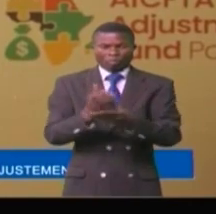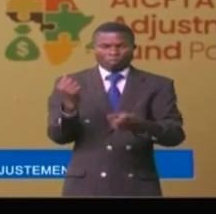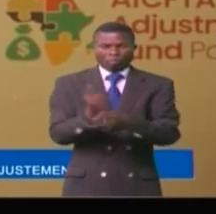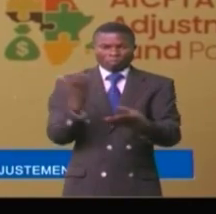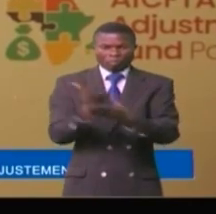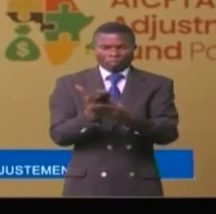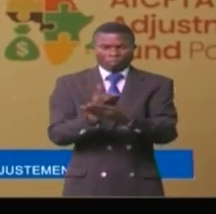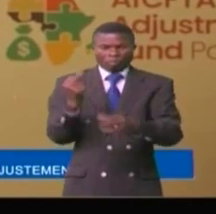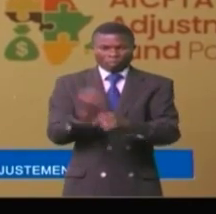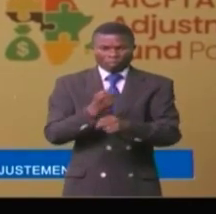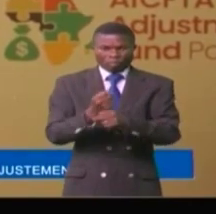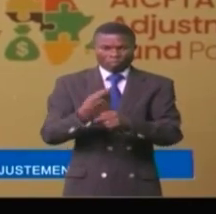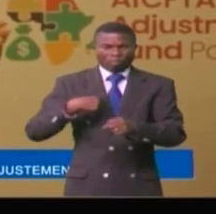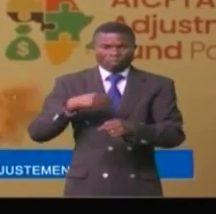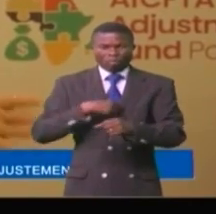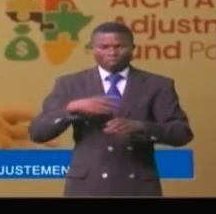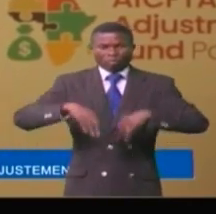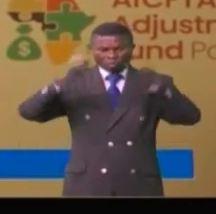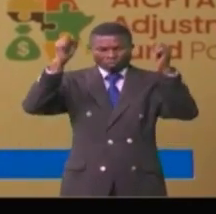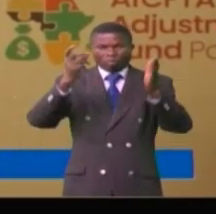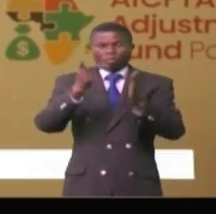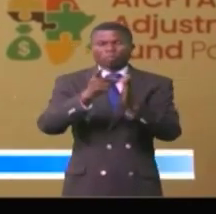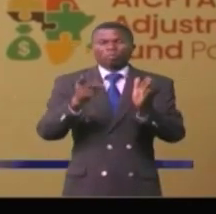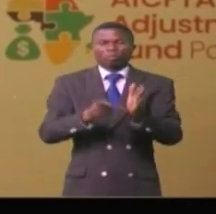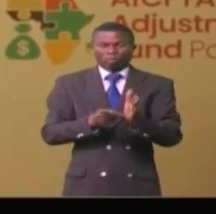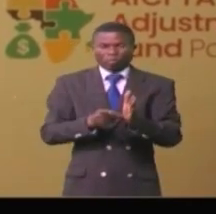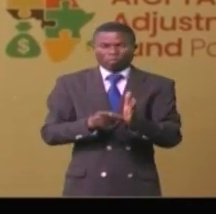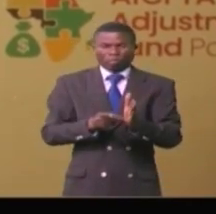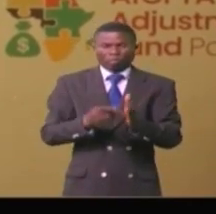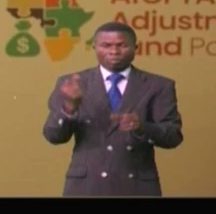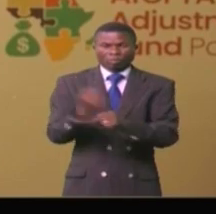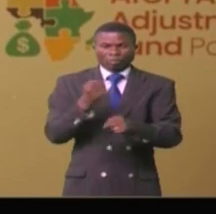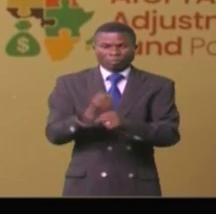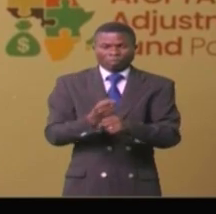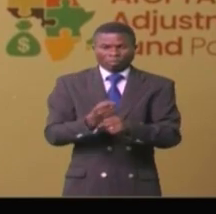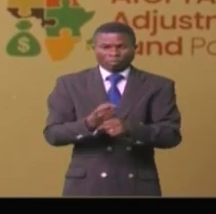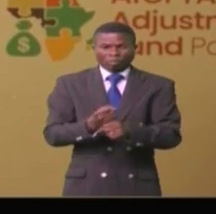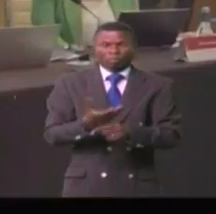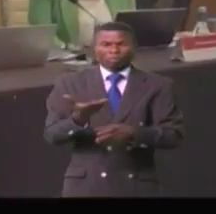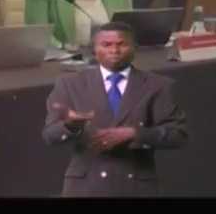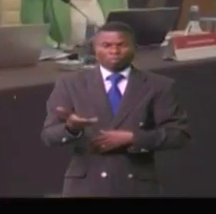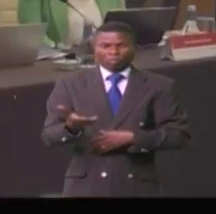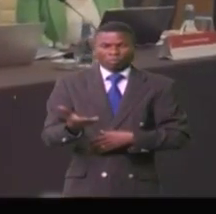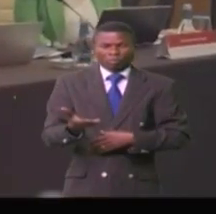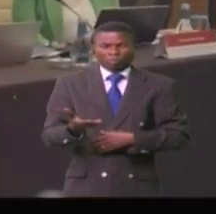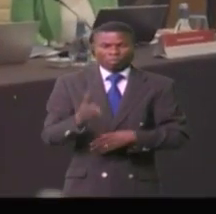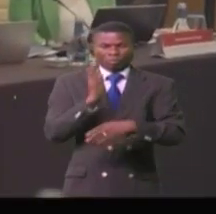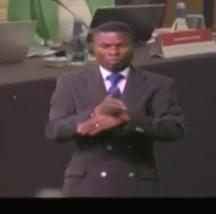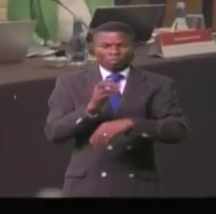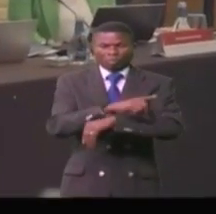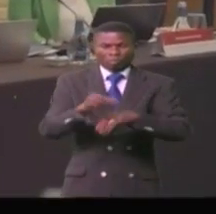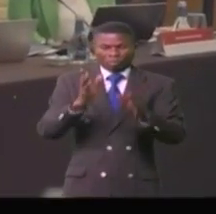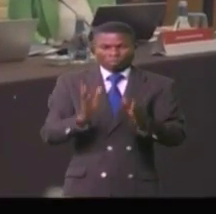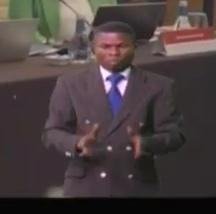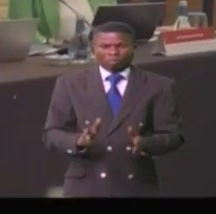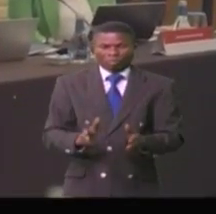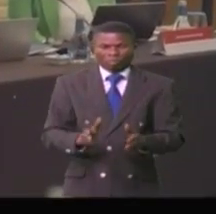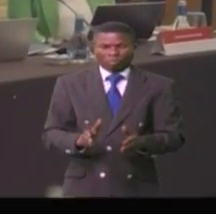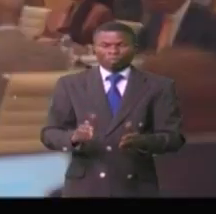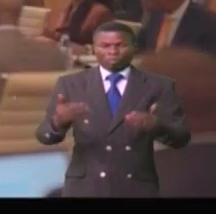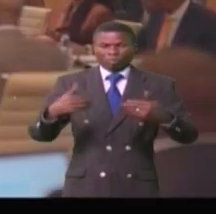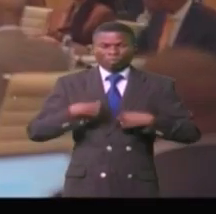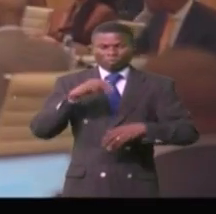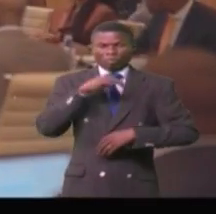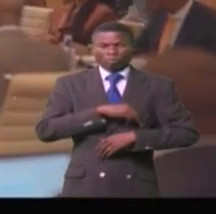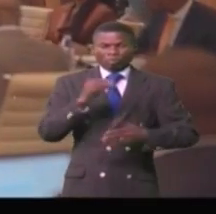travail, on a adopté les principes des tenues de nos réunions. Ce conseil d'administration a, entre autres